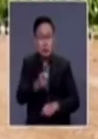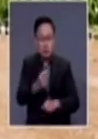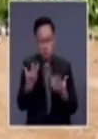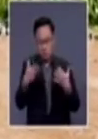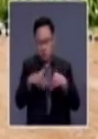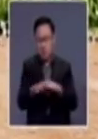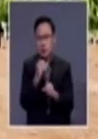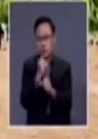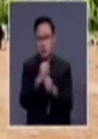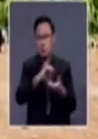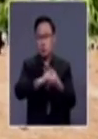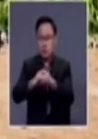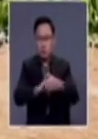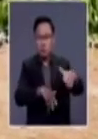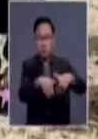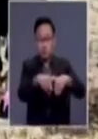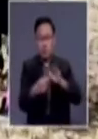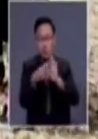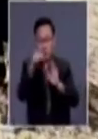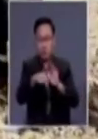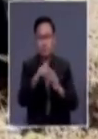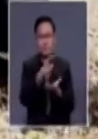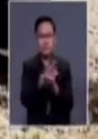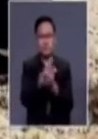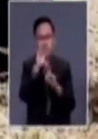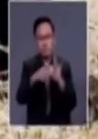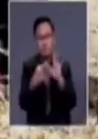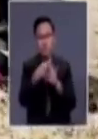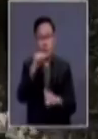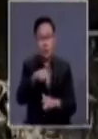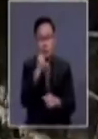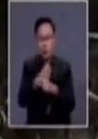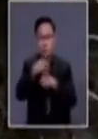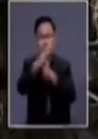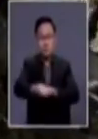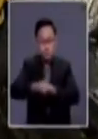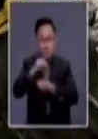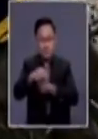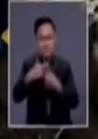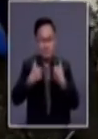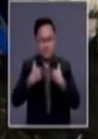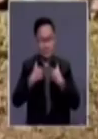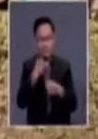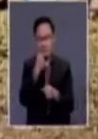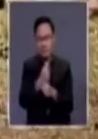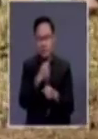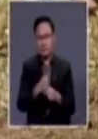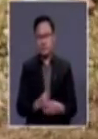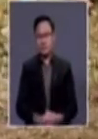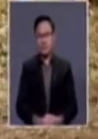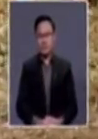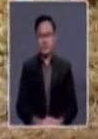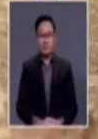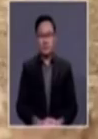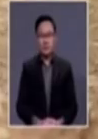กับงานของชุมชนอย่างเช่นโรงเรียนบ้านตากแดดเนี่ยตอนนี้ก็มีกิจกรรมน้ำไร่นะคะซึ่งเป็นอัตลักษณ์เป็นเอกลักษณ์ของชุมชนบ้านตากแดดนะค